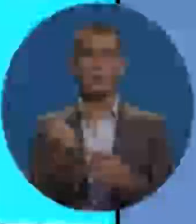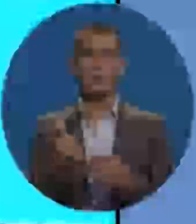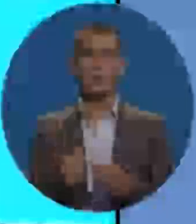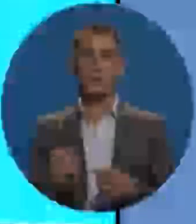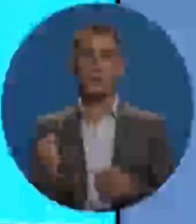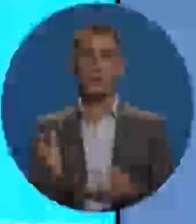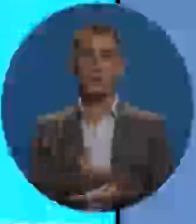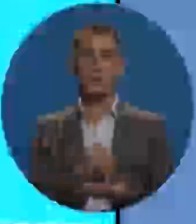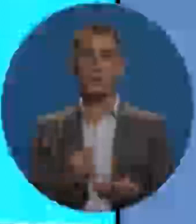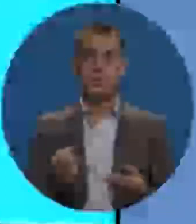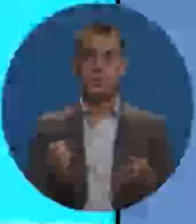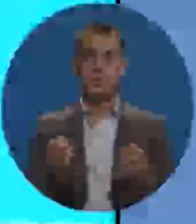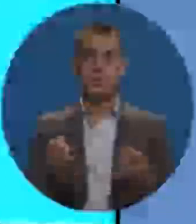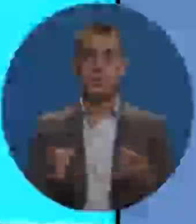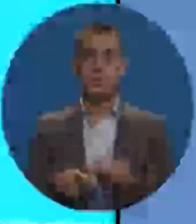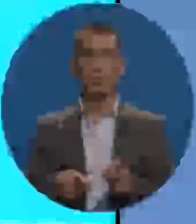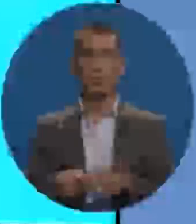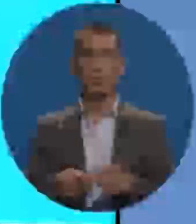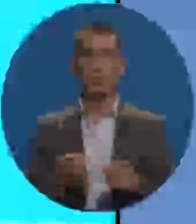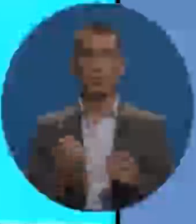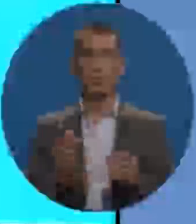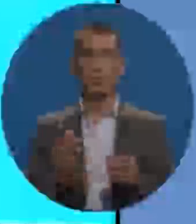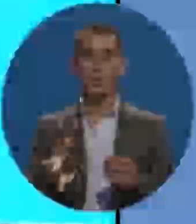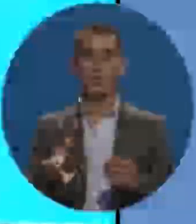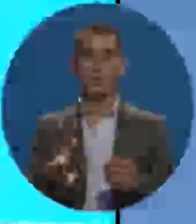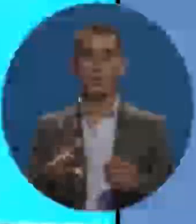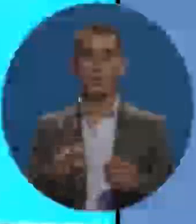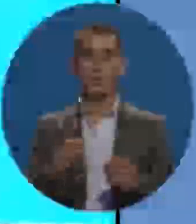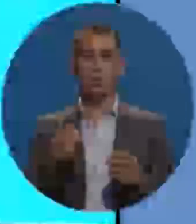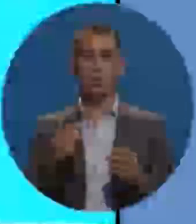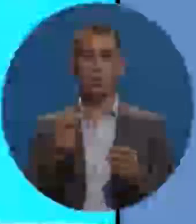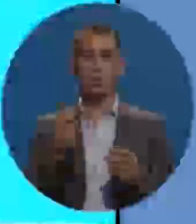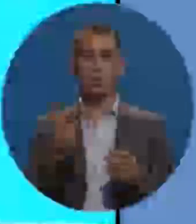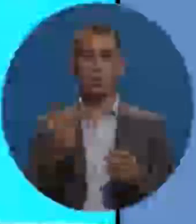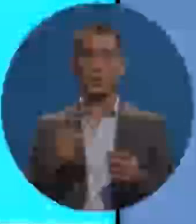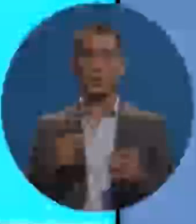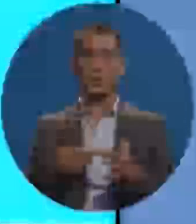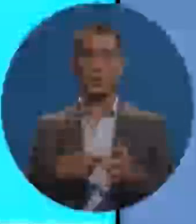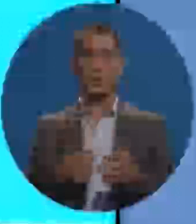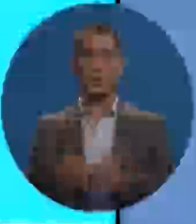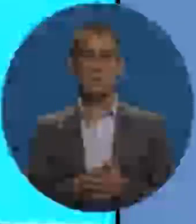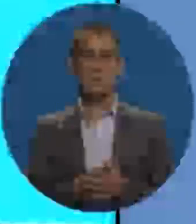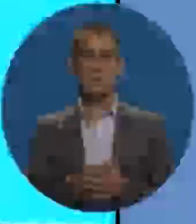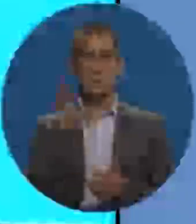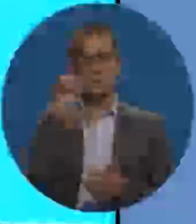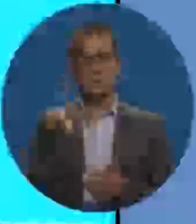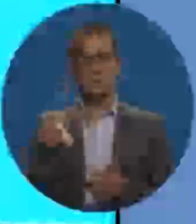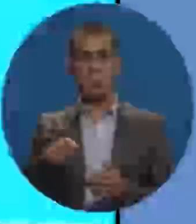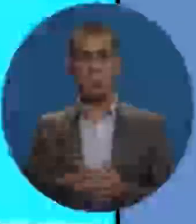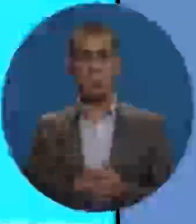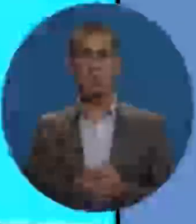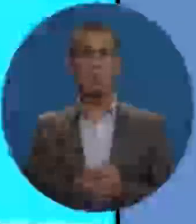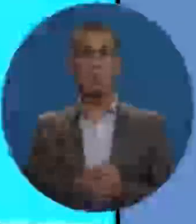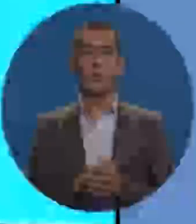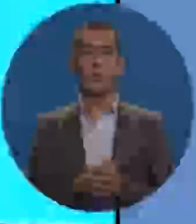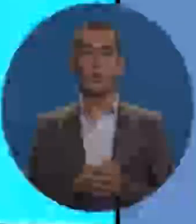гүллер қанша екенін табу үшін 30-ды 3-ке көбейтеміз. Түсіндік